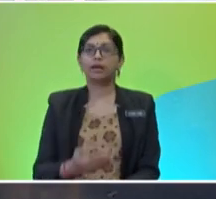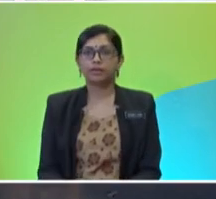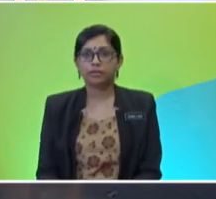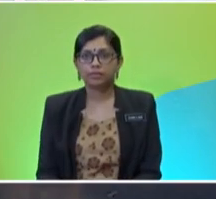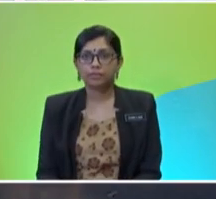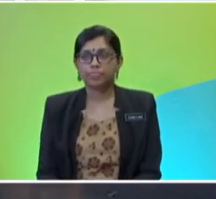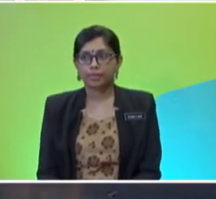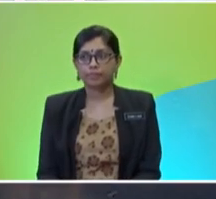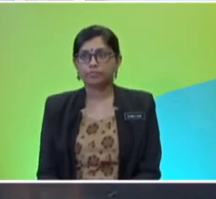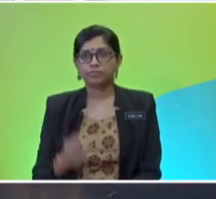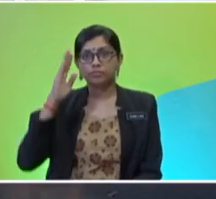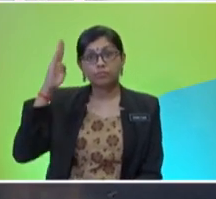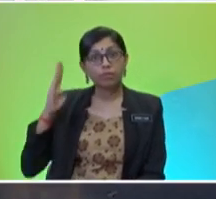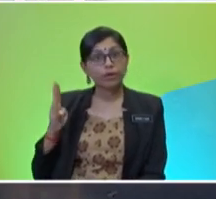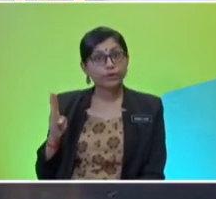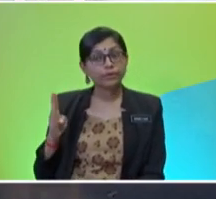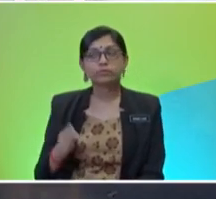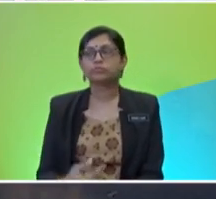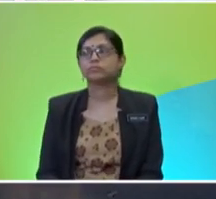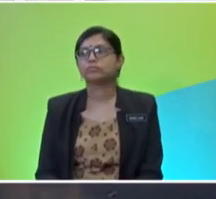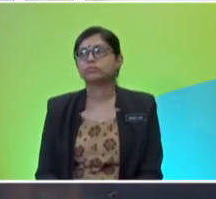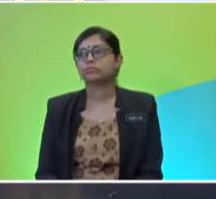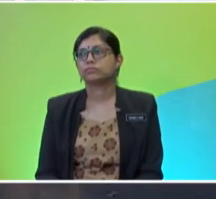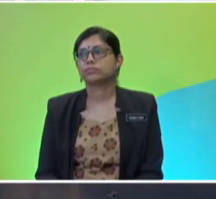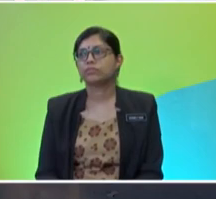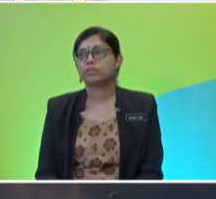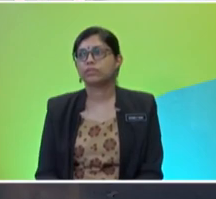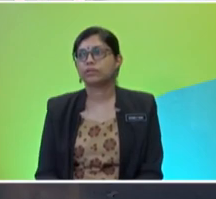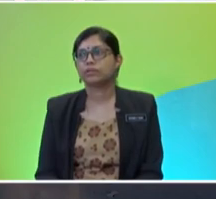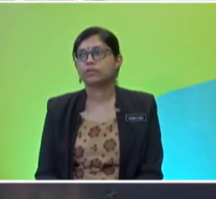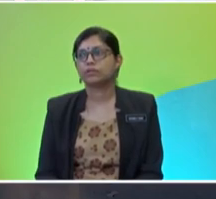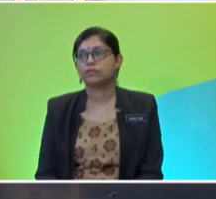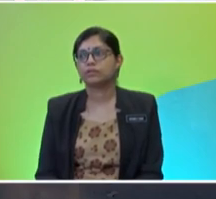Bahaya. Betul juga cikgu kan. Lagi satu, masa kita tunduk tiba-tiba